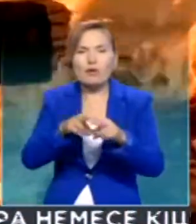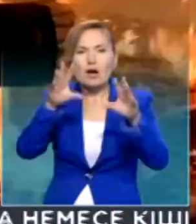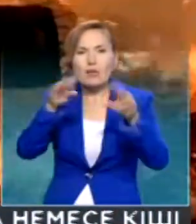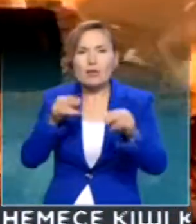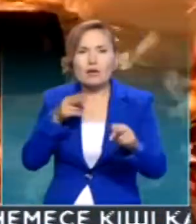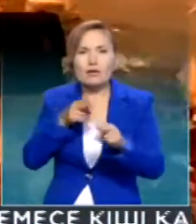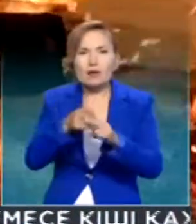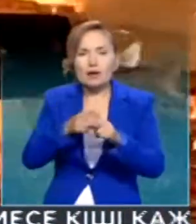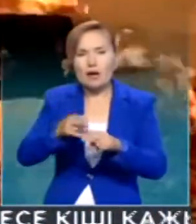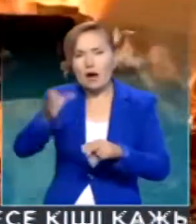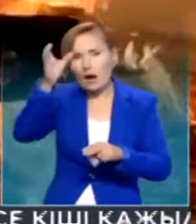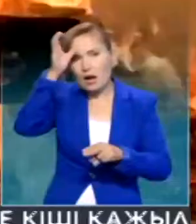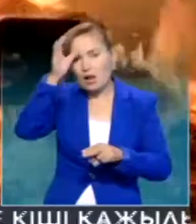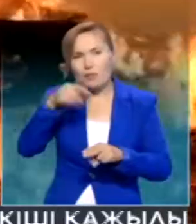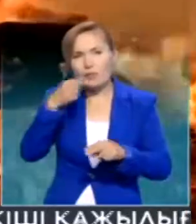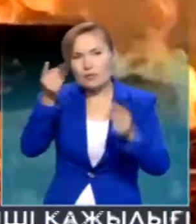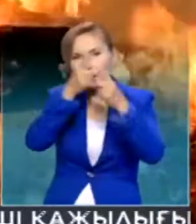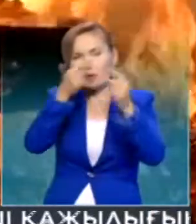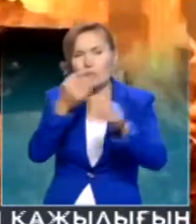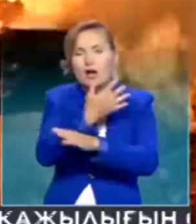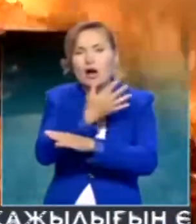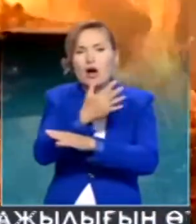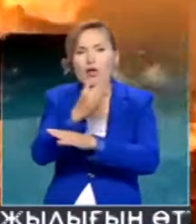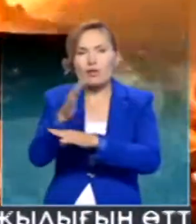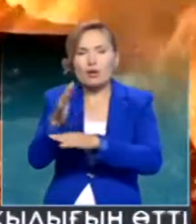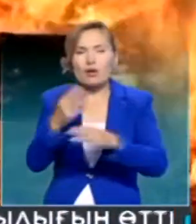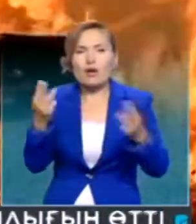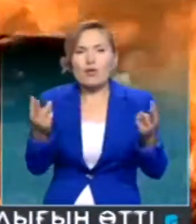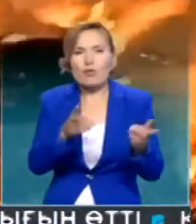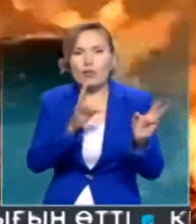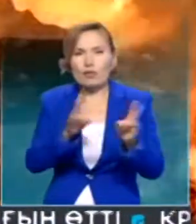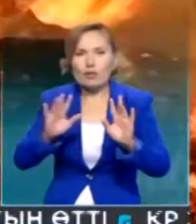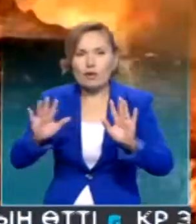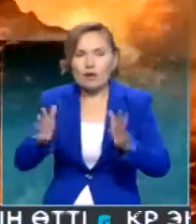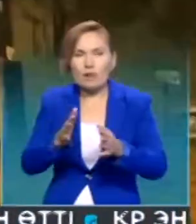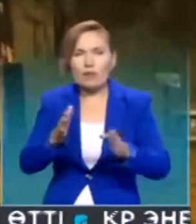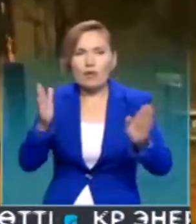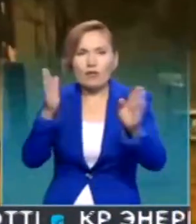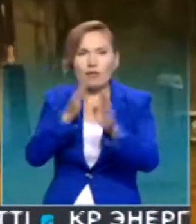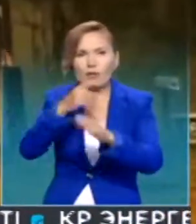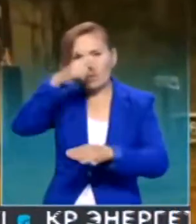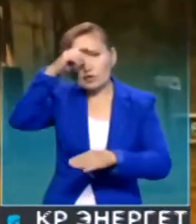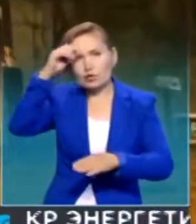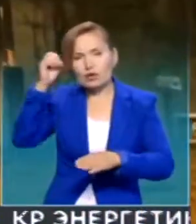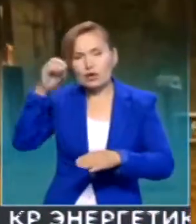Ал ғалымдар орман өртінің жиілеуіне ғаламдық жылынудың тікелей әсері барын айтады.